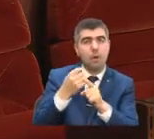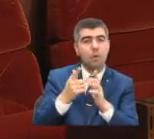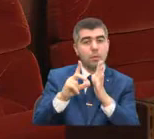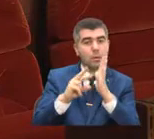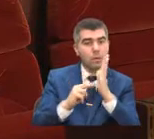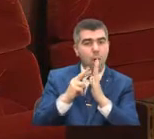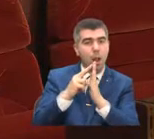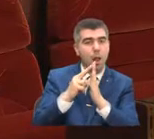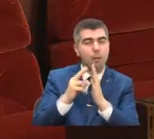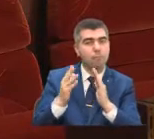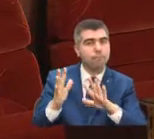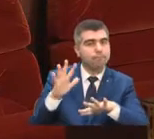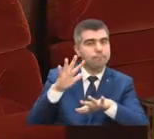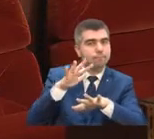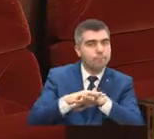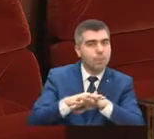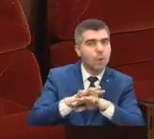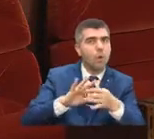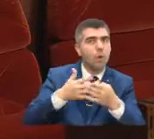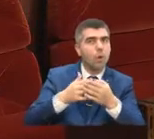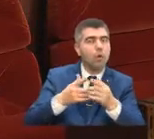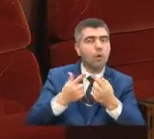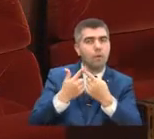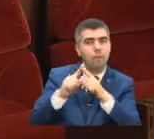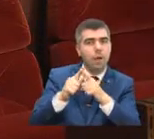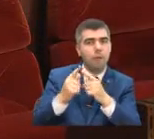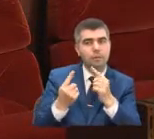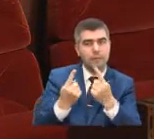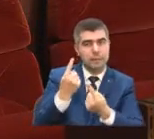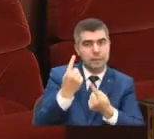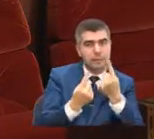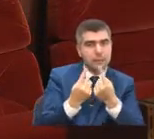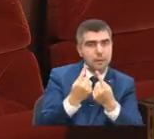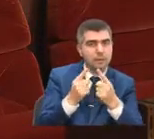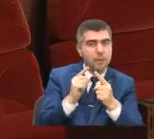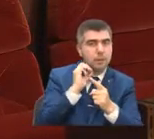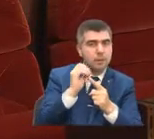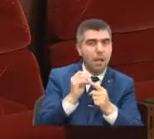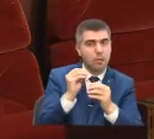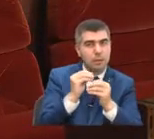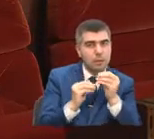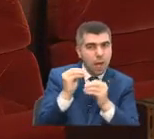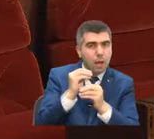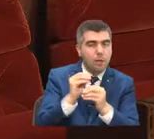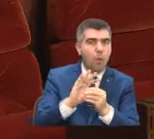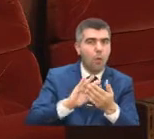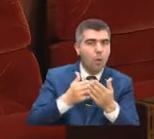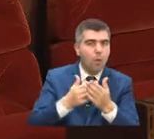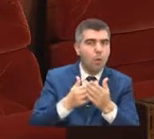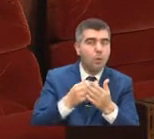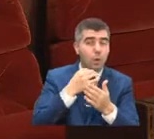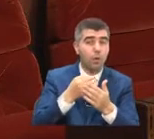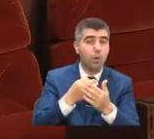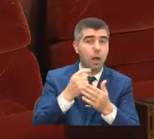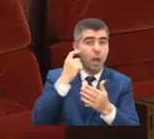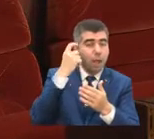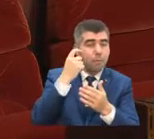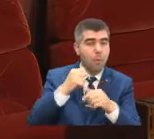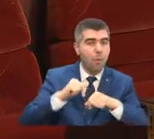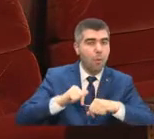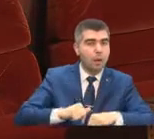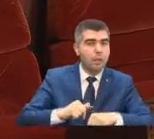الفئات مدخلة في تسابق هذا على غرار هذا وهذا سبق هذا إلى غير ذلك. عندنا مقاربة متكاملة